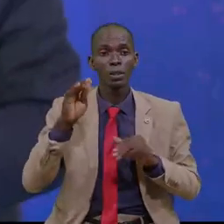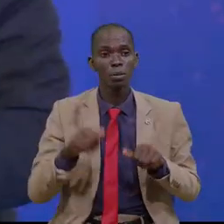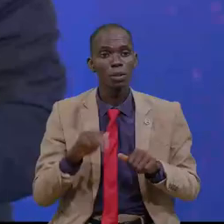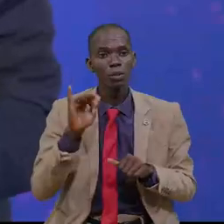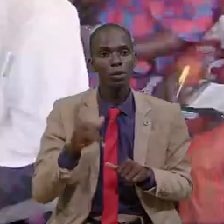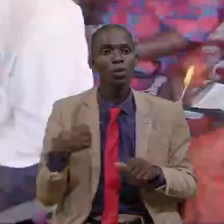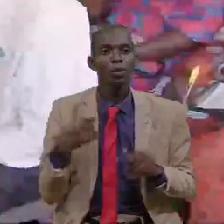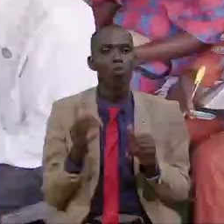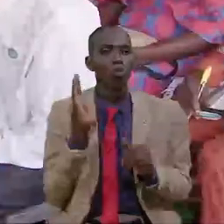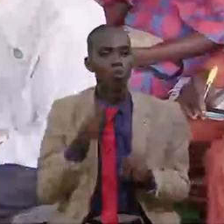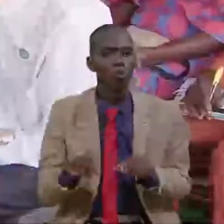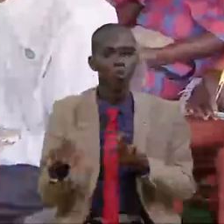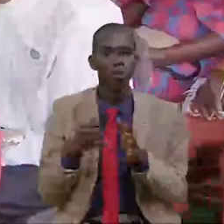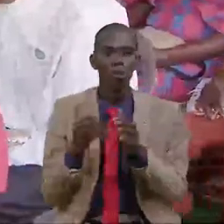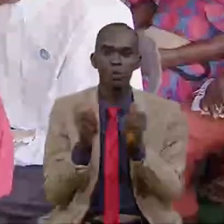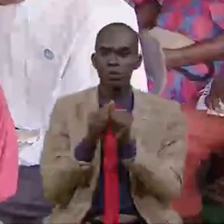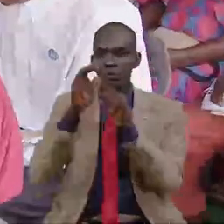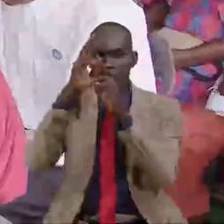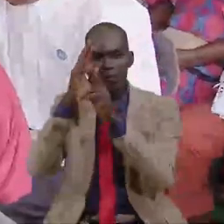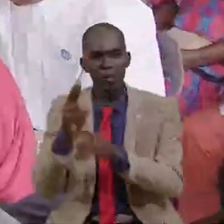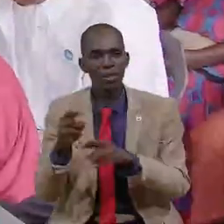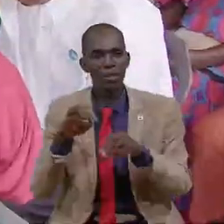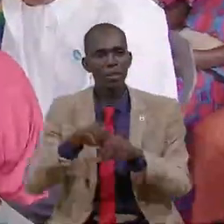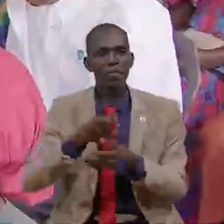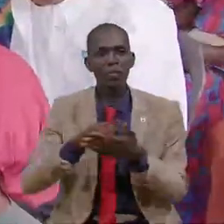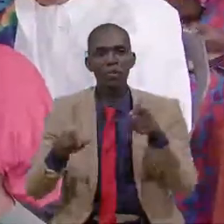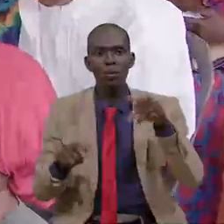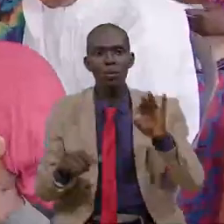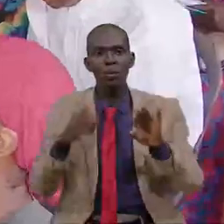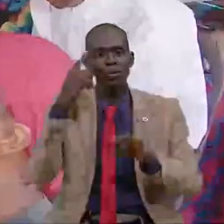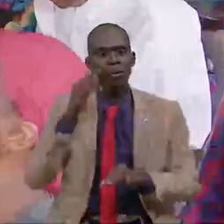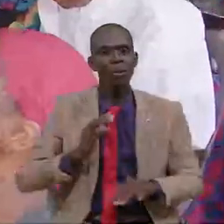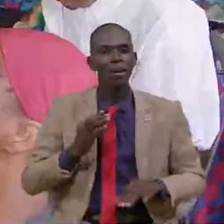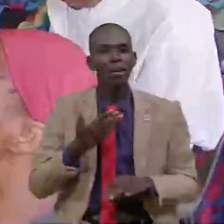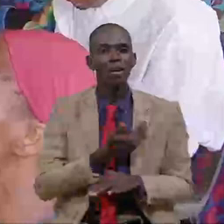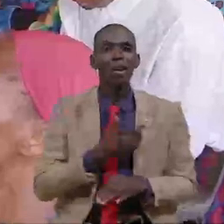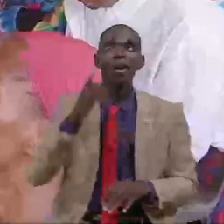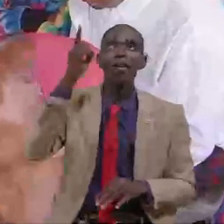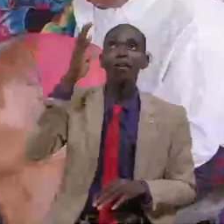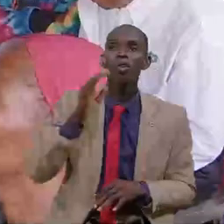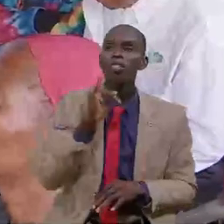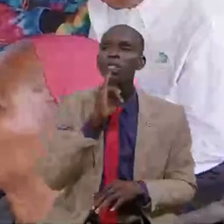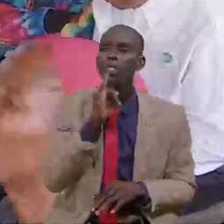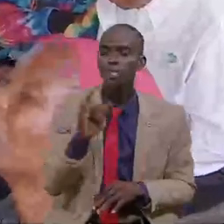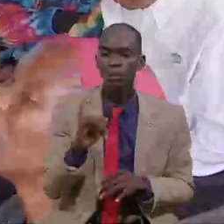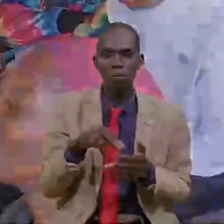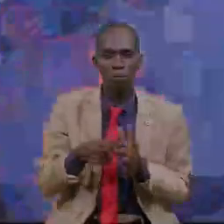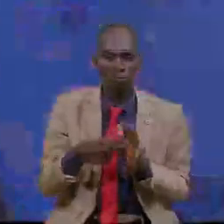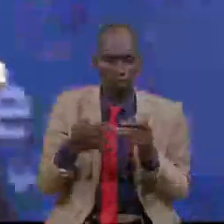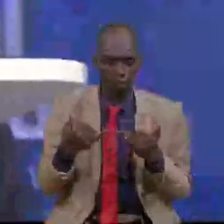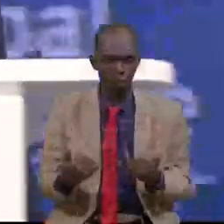avec crainte. Verset 29. Car notre Dieu est aussi. Ce n'est pas éteint,